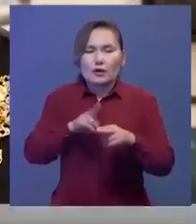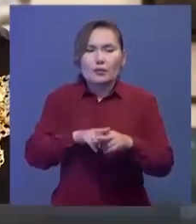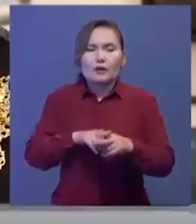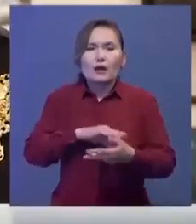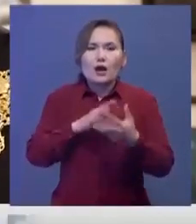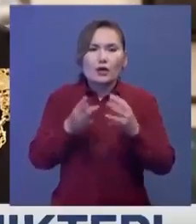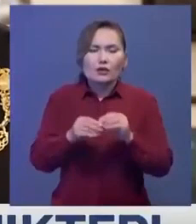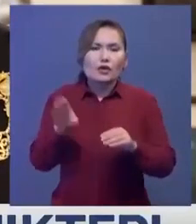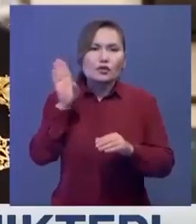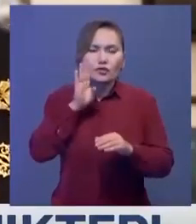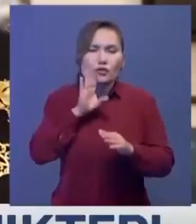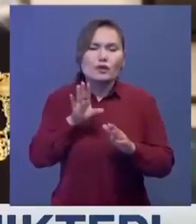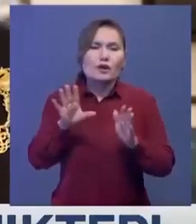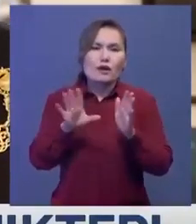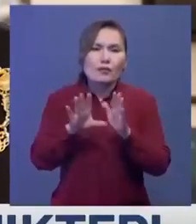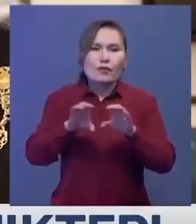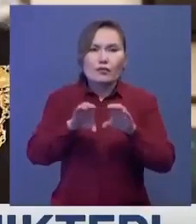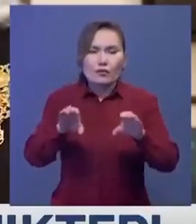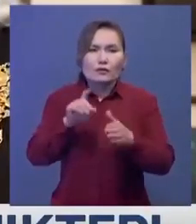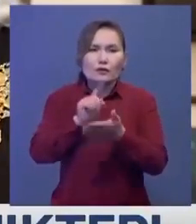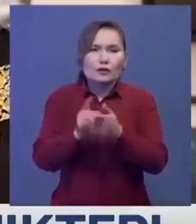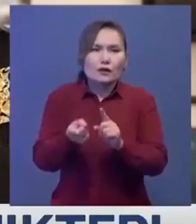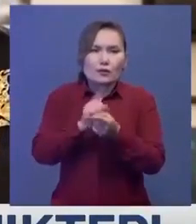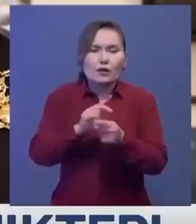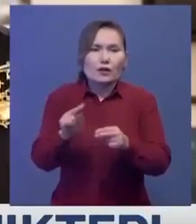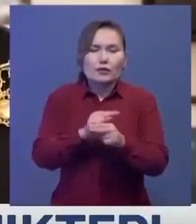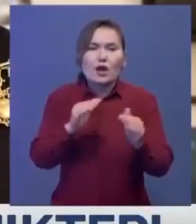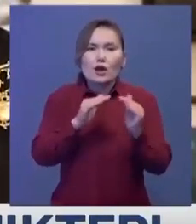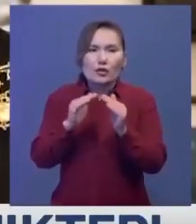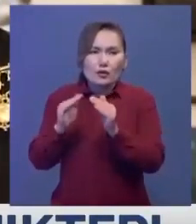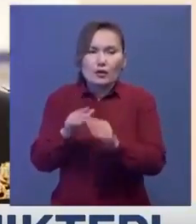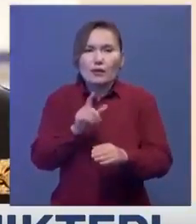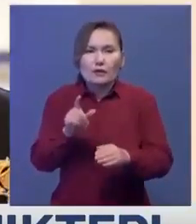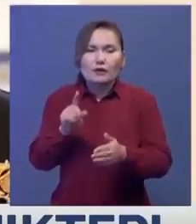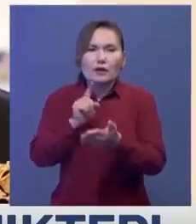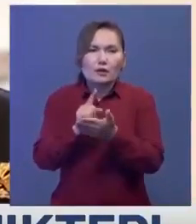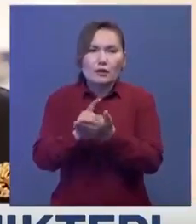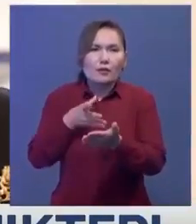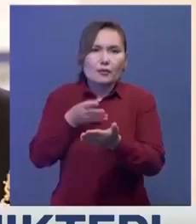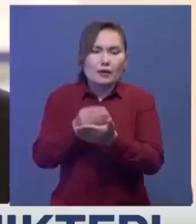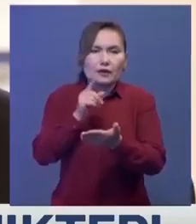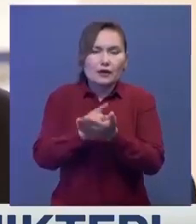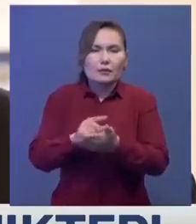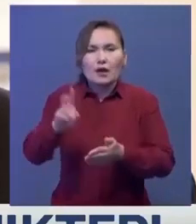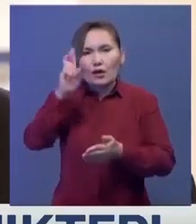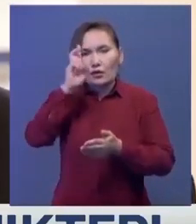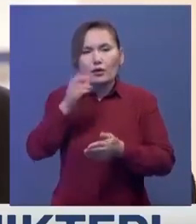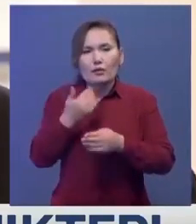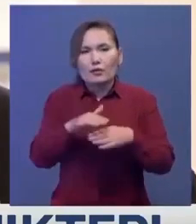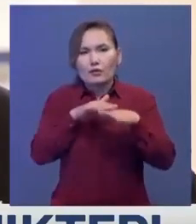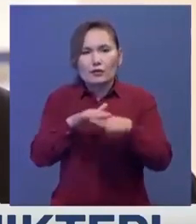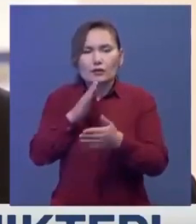және көгілдір отын құбырларын жаңарту қажет. Тұрғындар үй салығына, паркингке ақша төлейді. Үкіметтен бөлінген қаражат